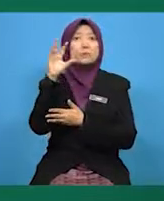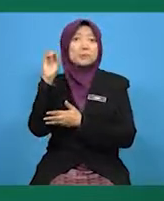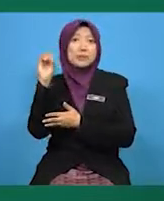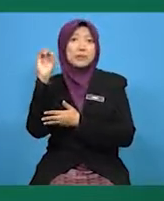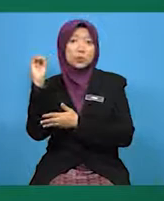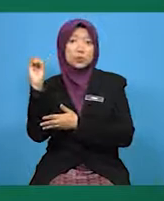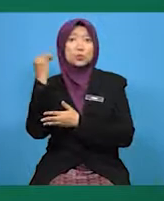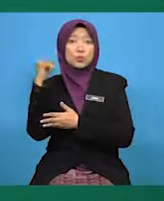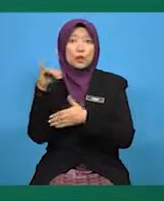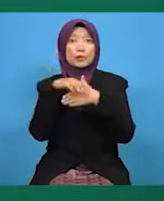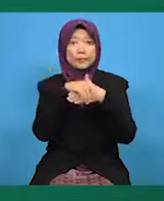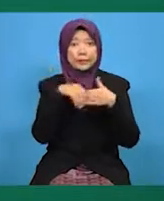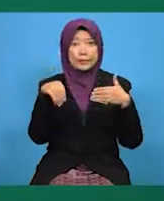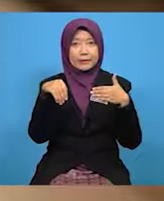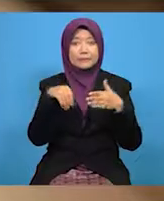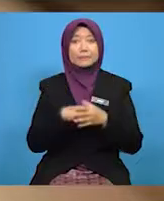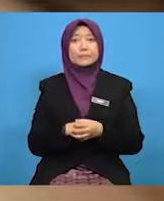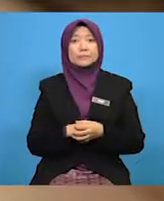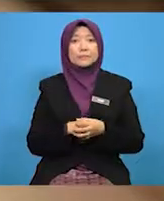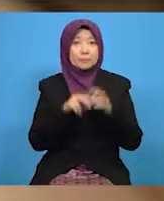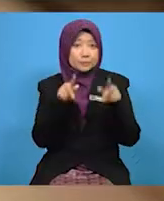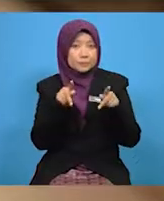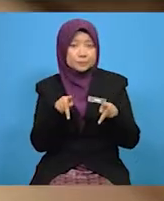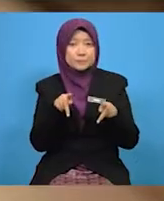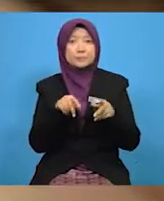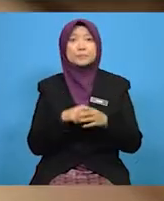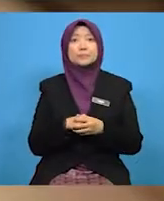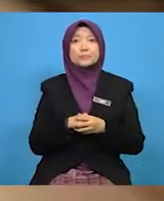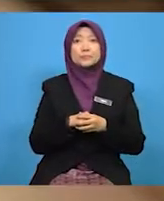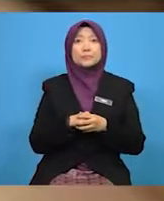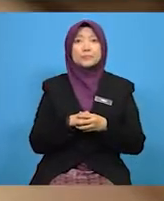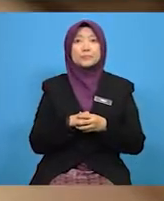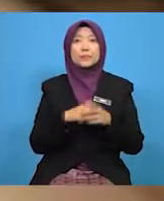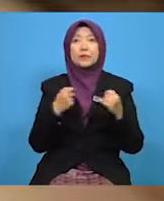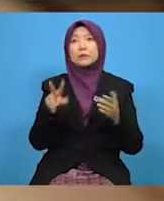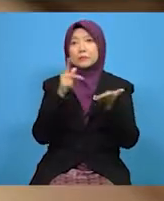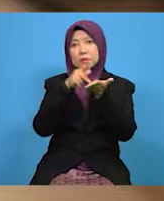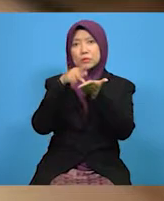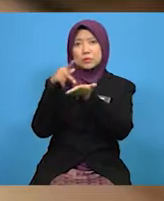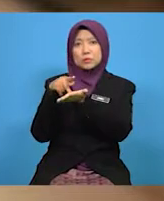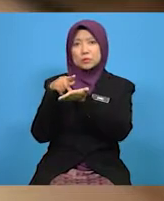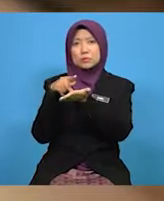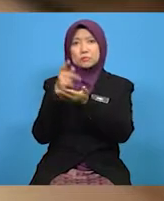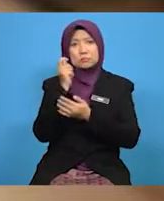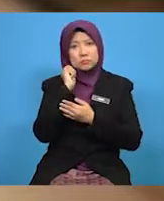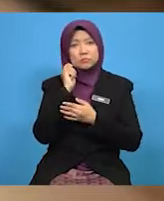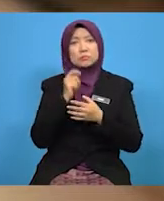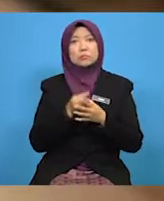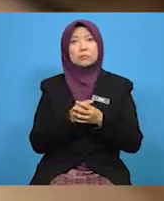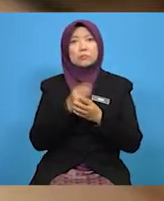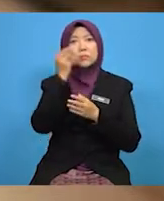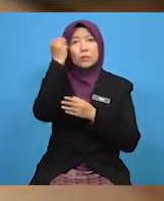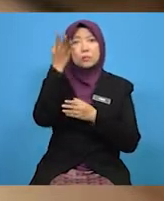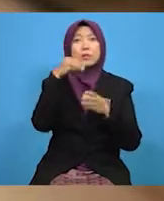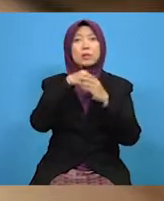4,300 juta ringgit. Pelajar, setelah menghitung pendapatan negara, maklumat